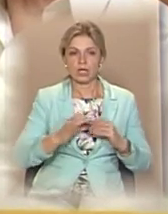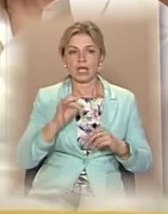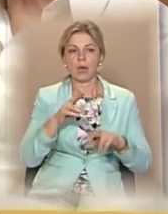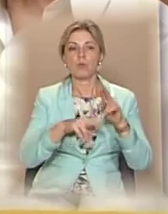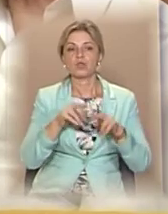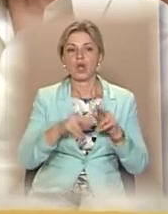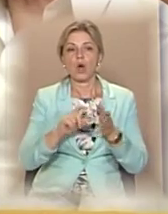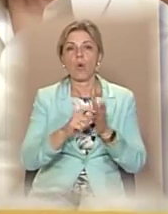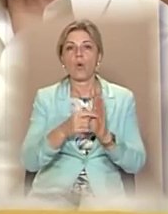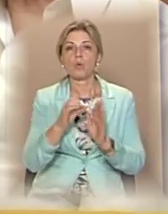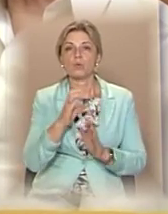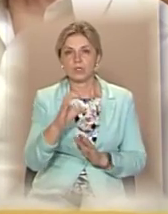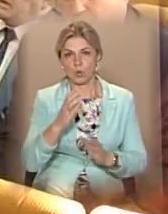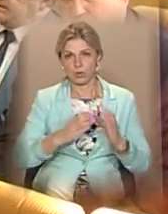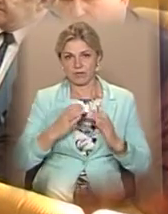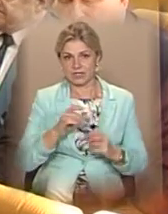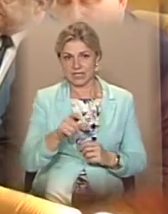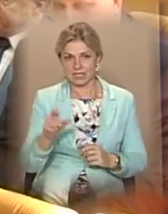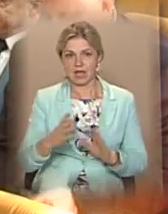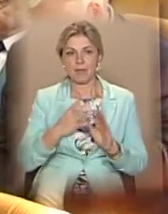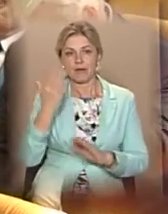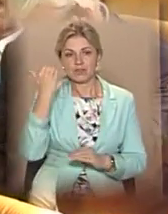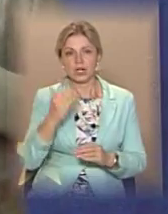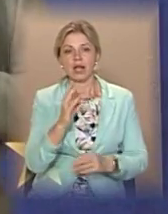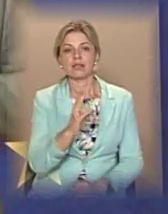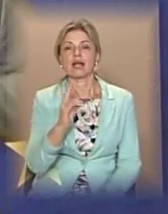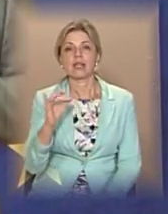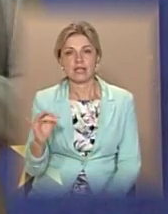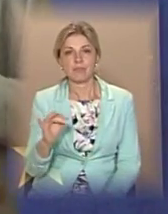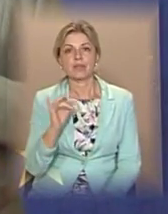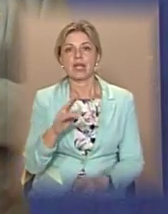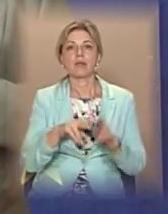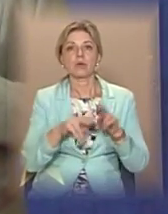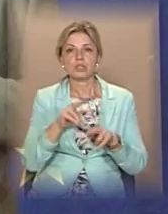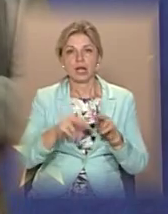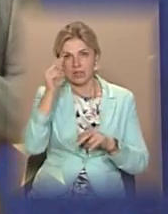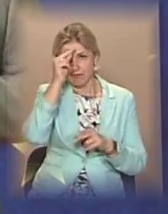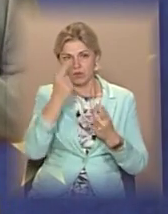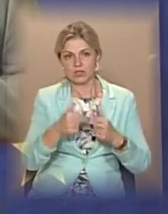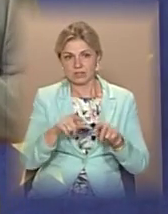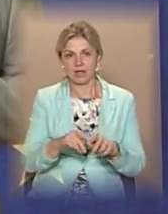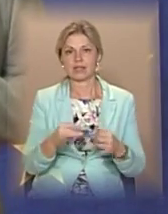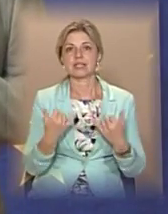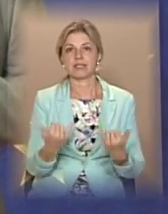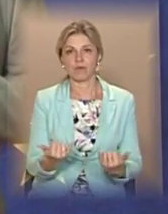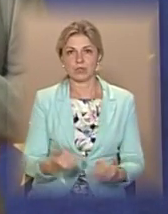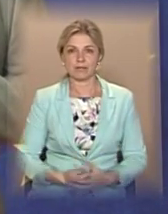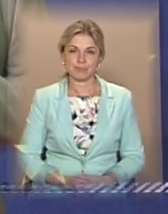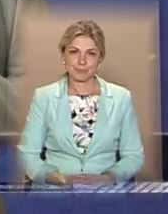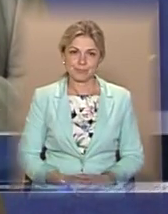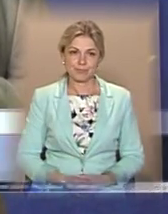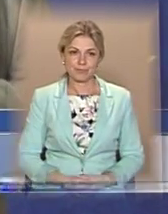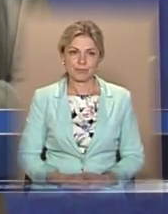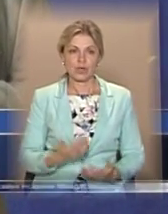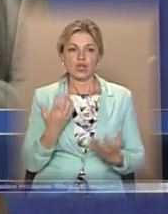корпуси університету, тоді ще інституту кораблебудування. Розбудовується навчальний заклад і сьогодні. Якщо брати